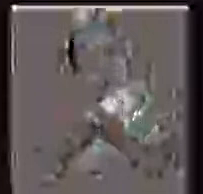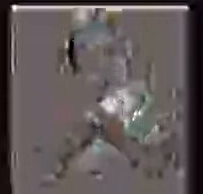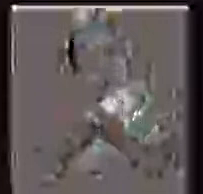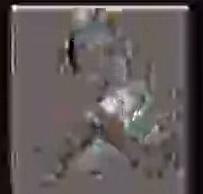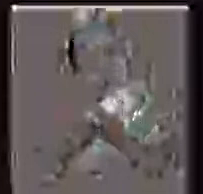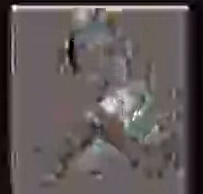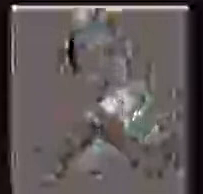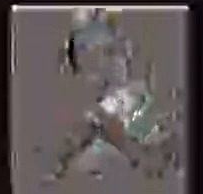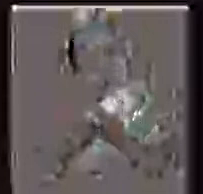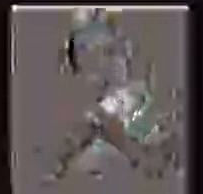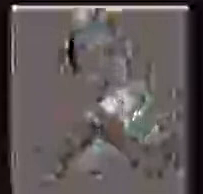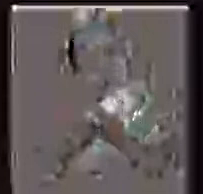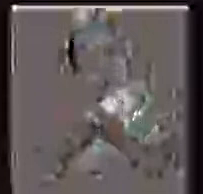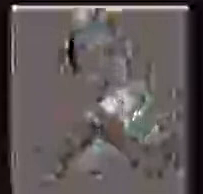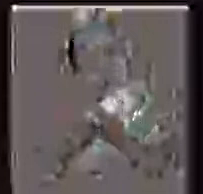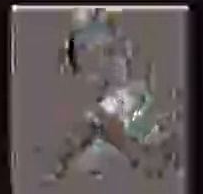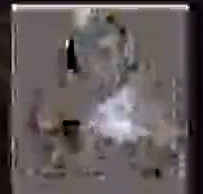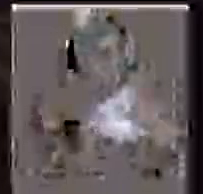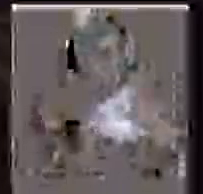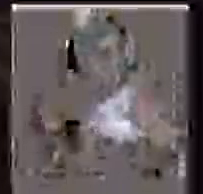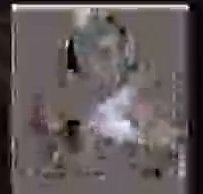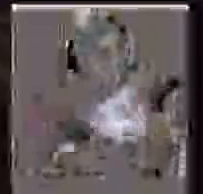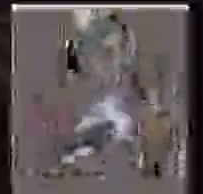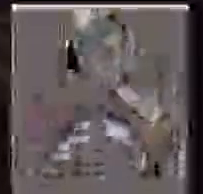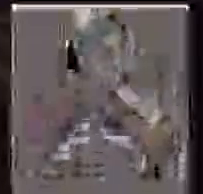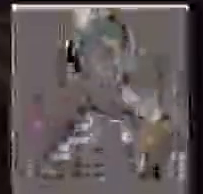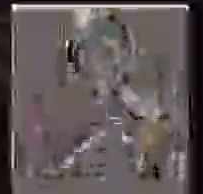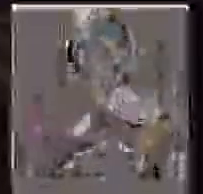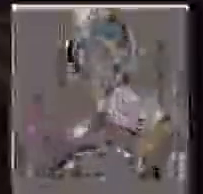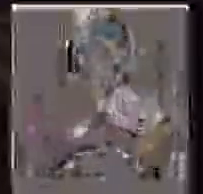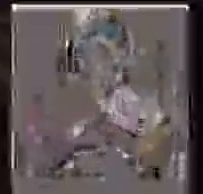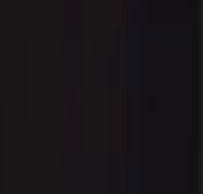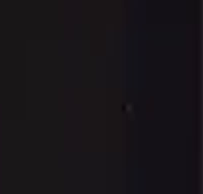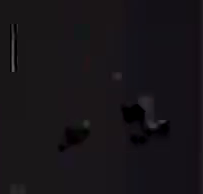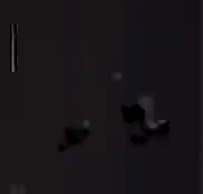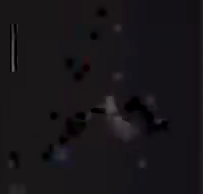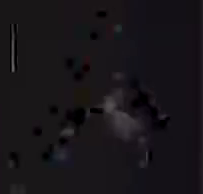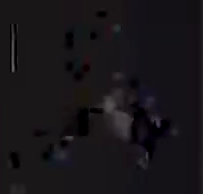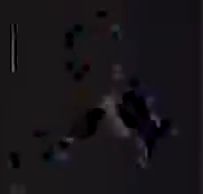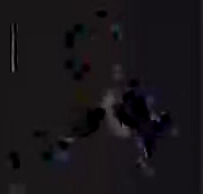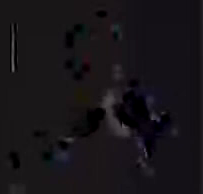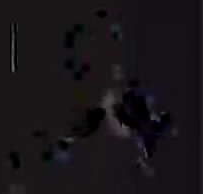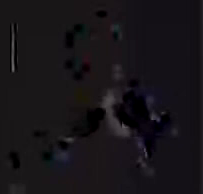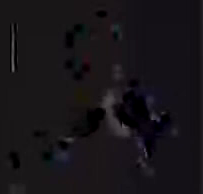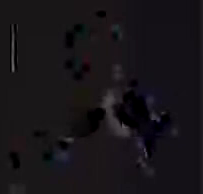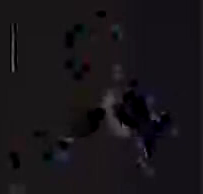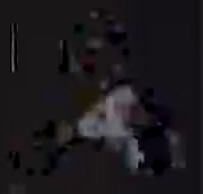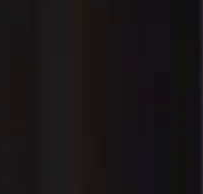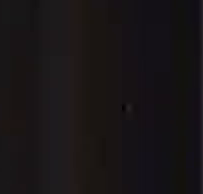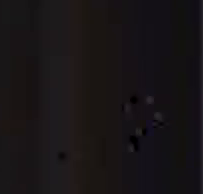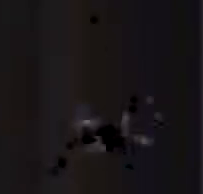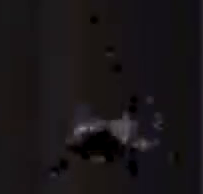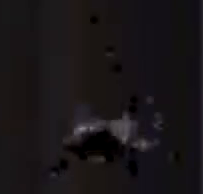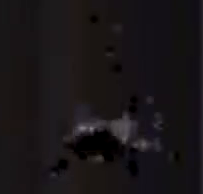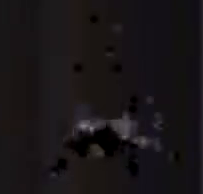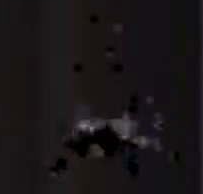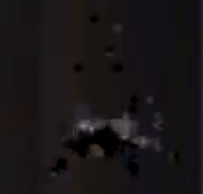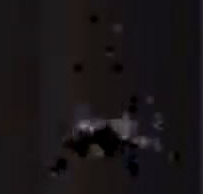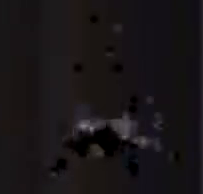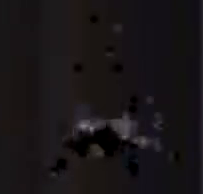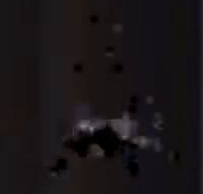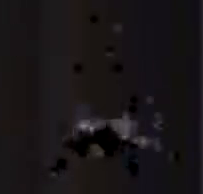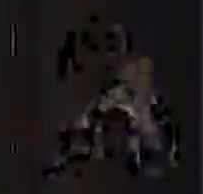තිබුණා කවුරුත් කතා කරේ නැහැ කිසි කෙනෙක් කතා කරේ නැහැ විපක්ෂය කතා කරේ නැහැ ප්‍රශ්න ඇහුවේ